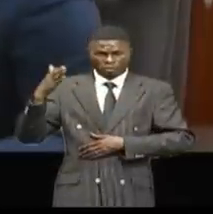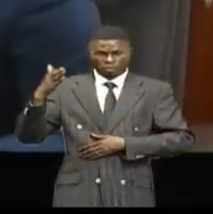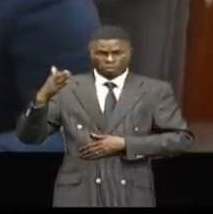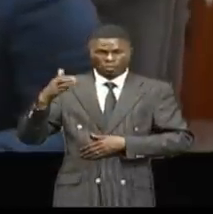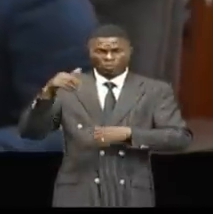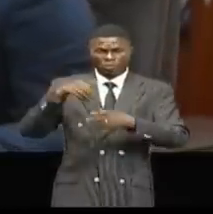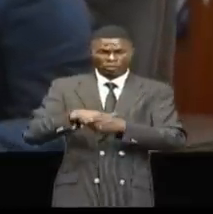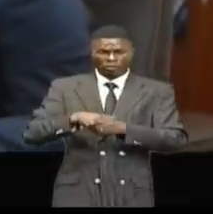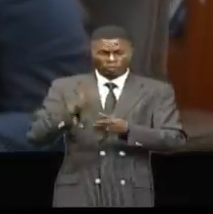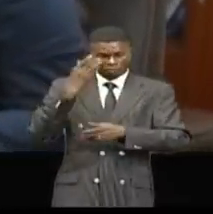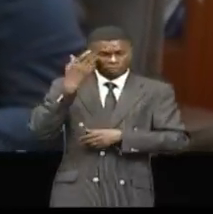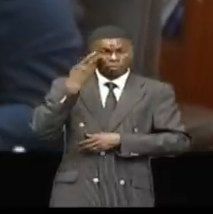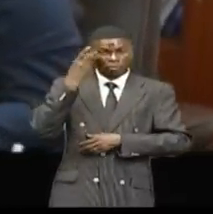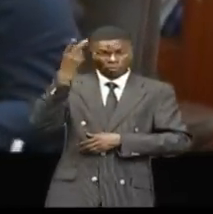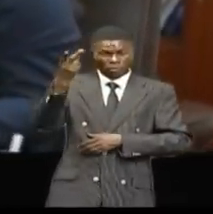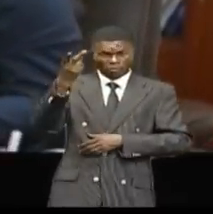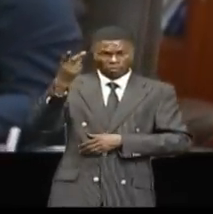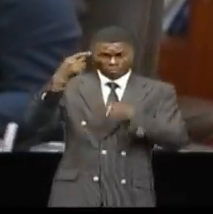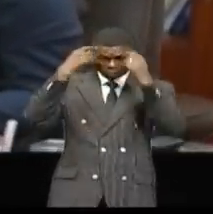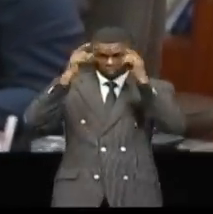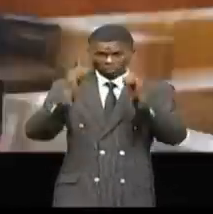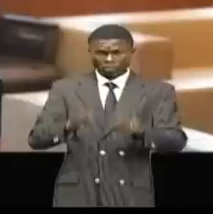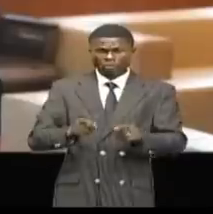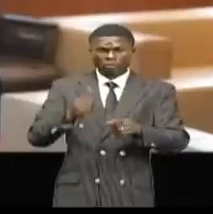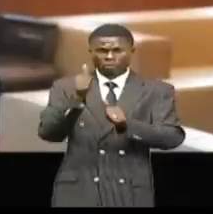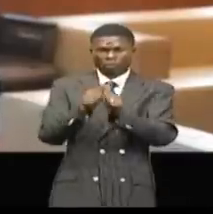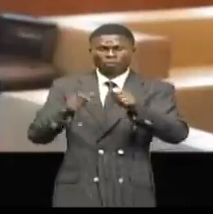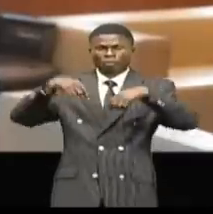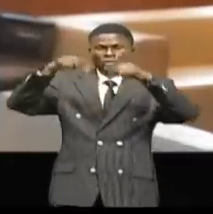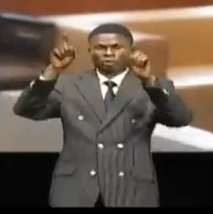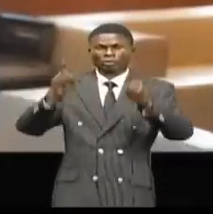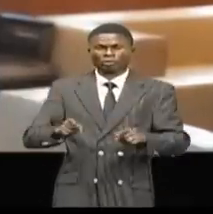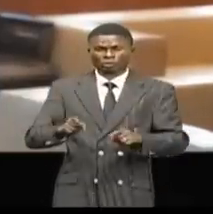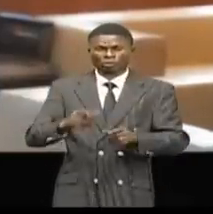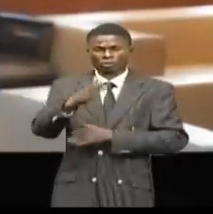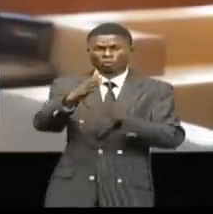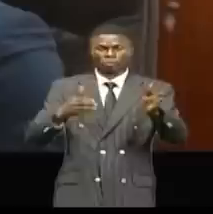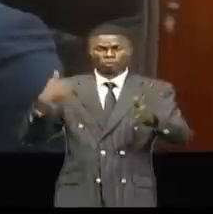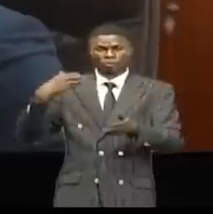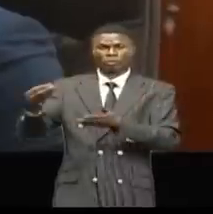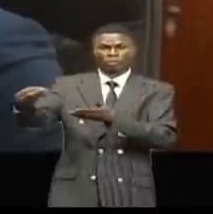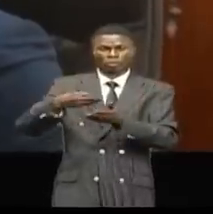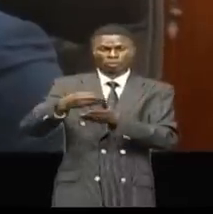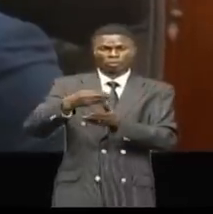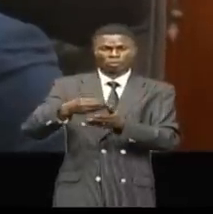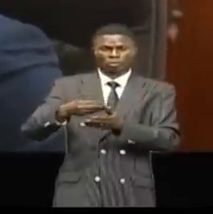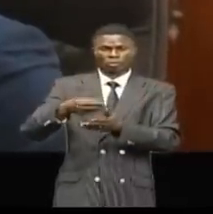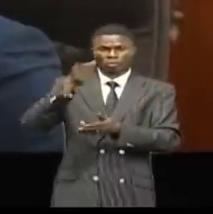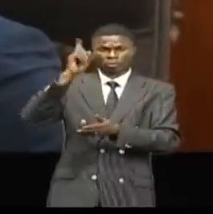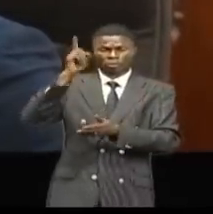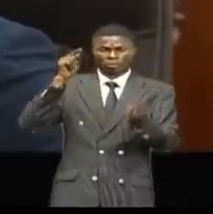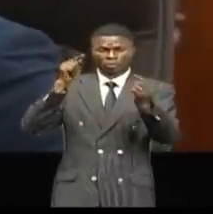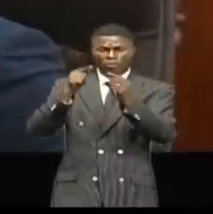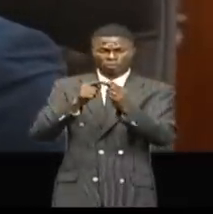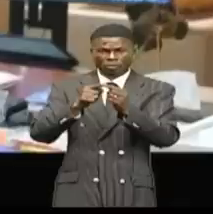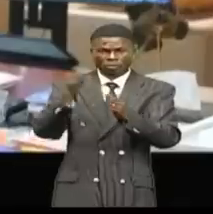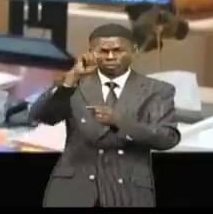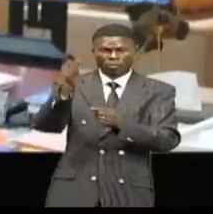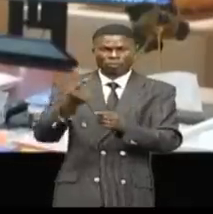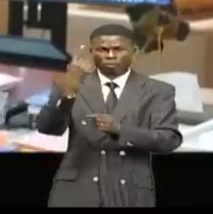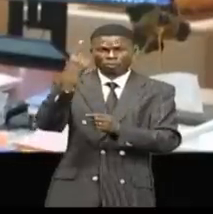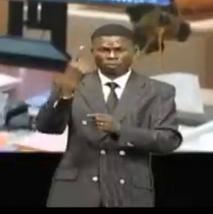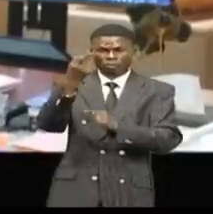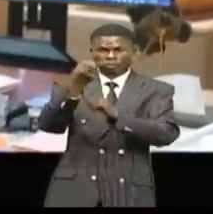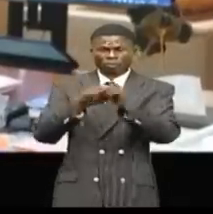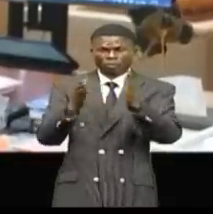dans la perspective de leurs assignations annuelles. Les recettes cumulées du 1er au 31 octobre